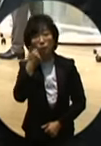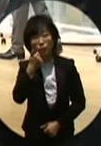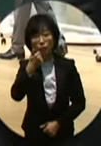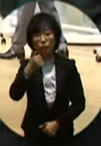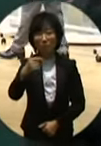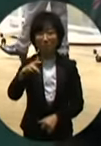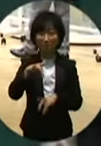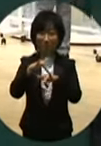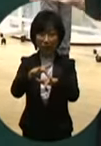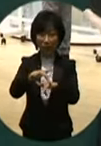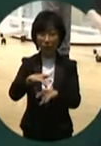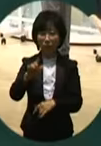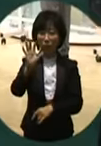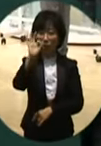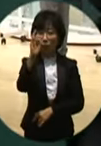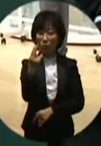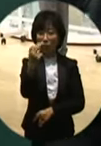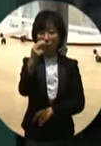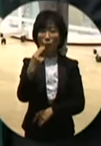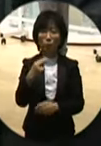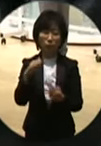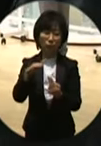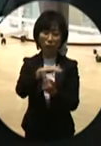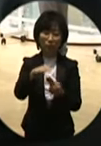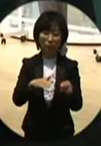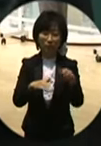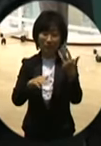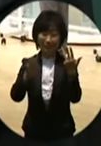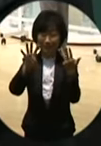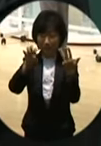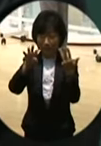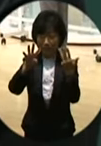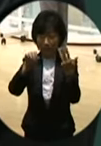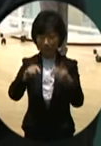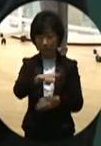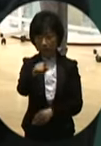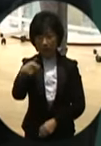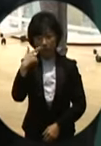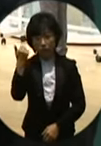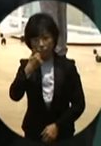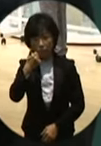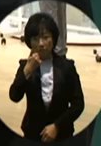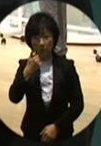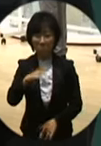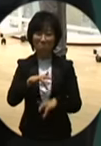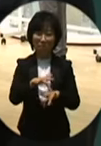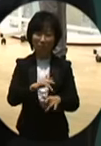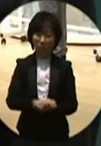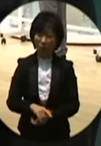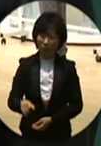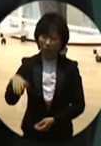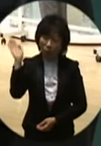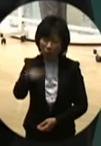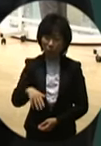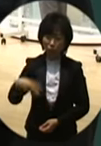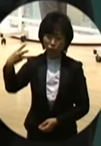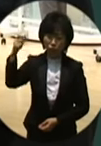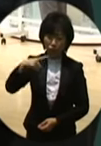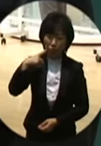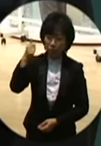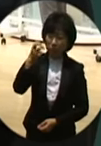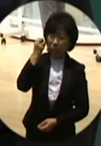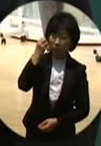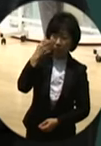is holding on to you? John 8:44 Jesus himself said your father the devil. 어우, 유광순 목사는 배려한가 보다. 마귀 얘기하는 거